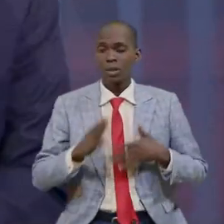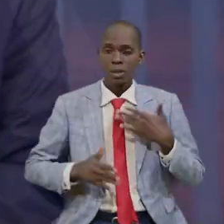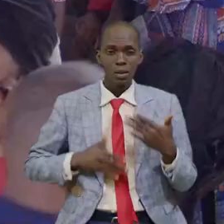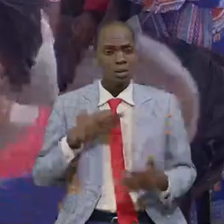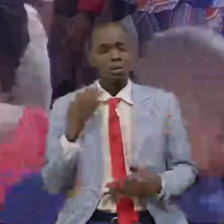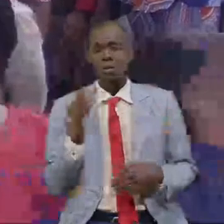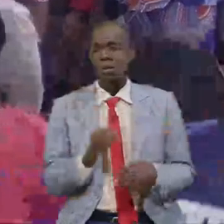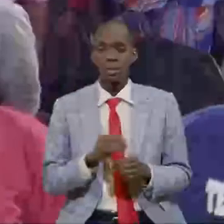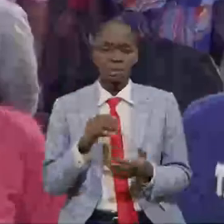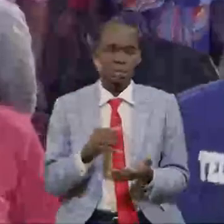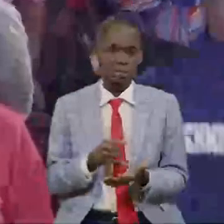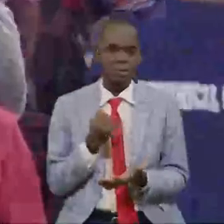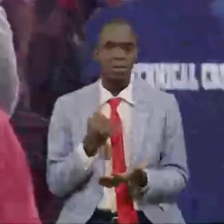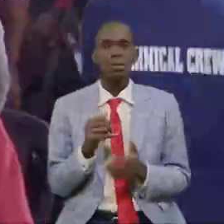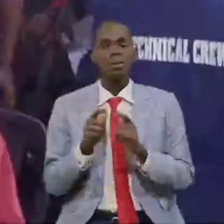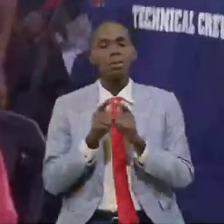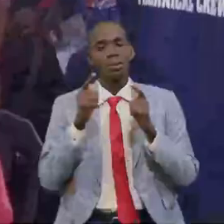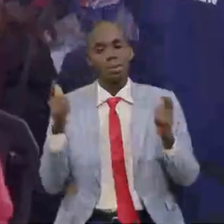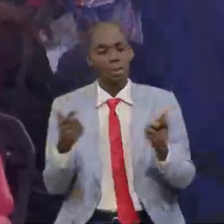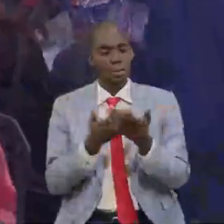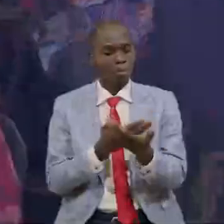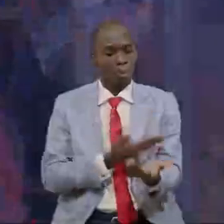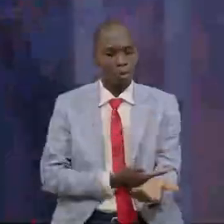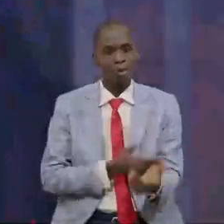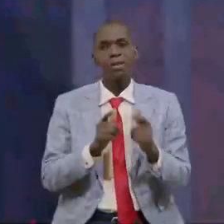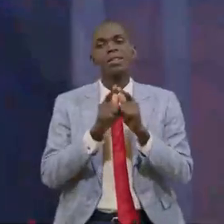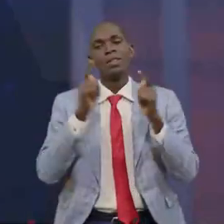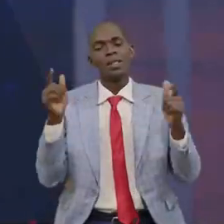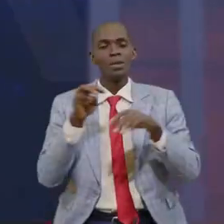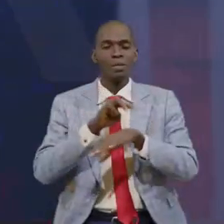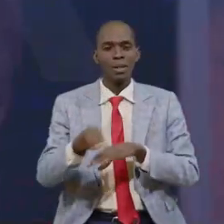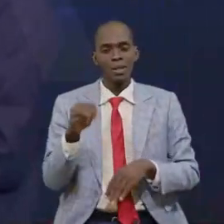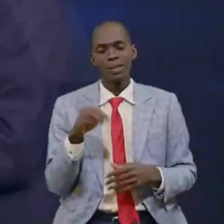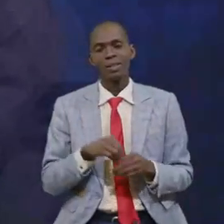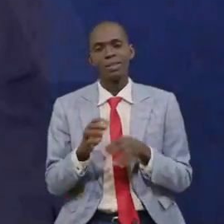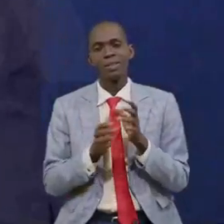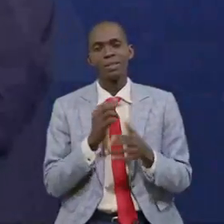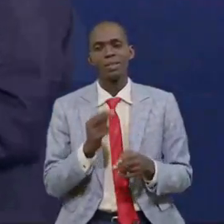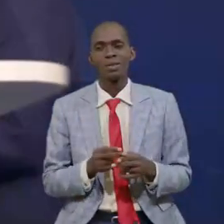réjouir en ce jour de grand matin, de grand ministère.